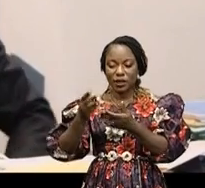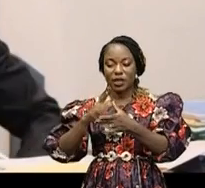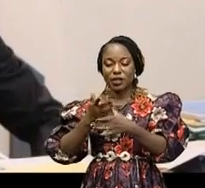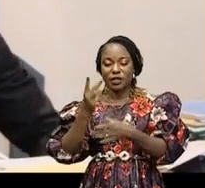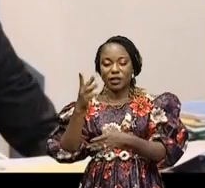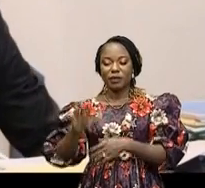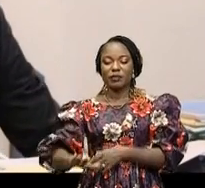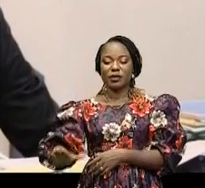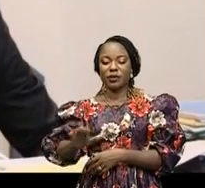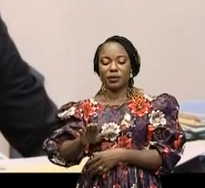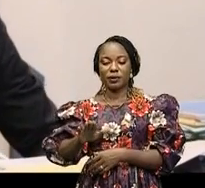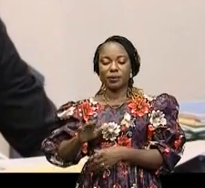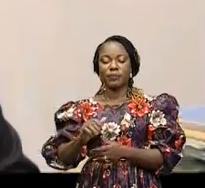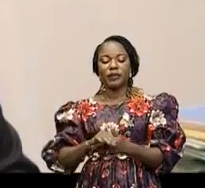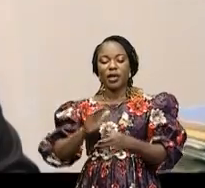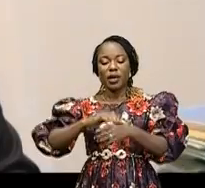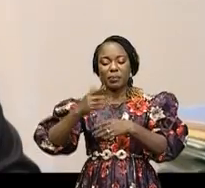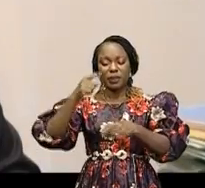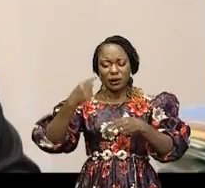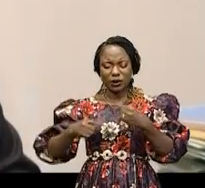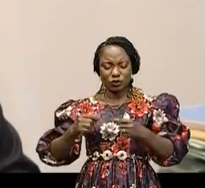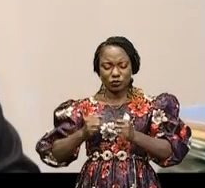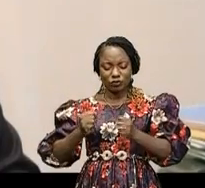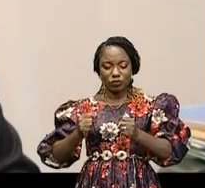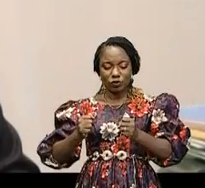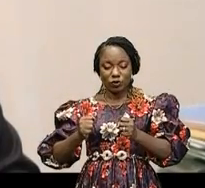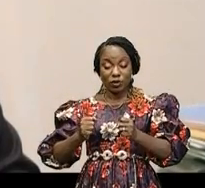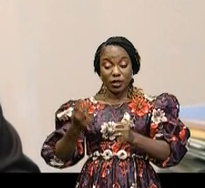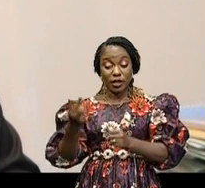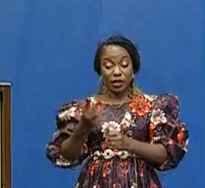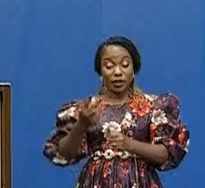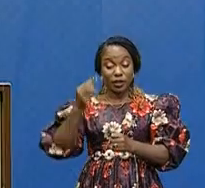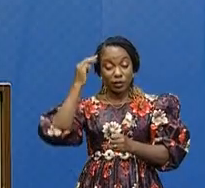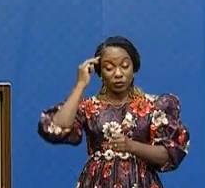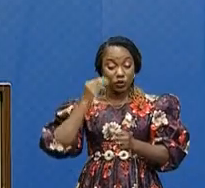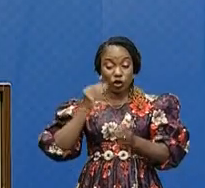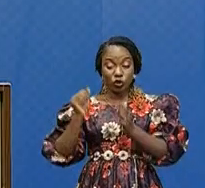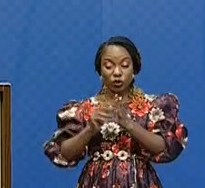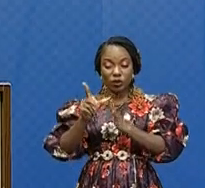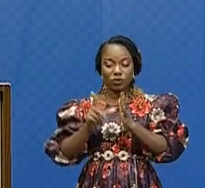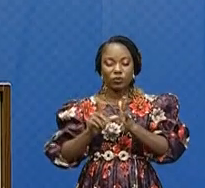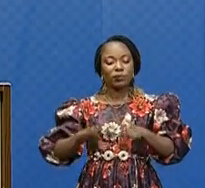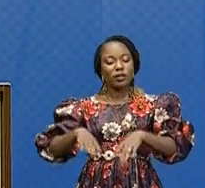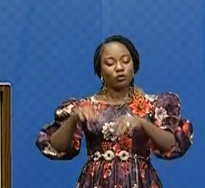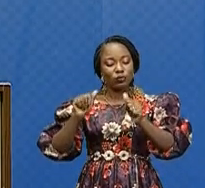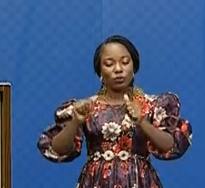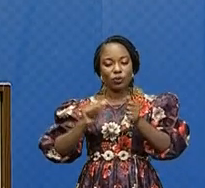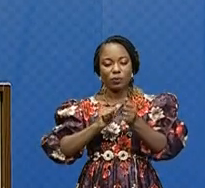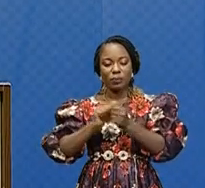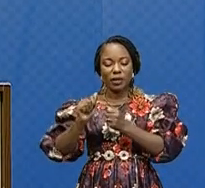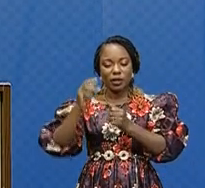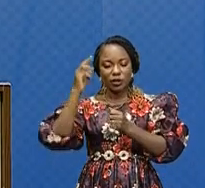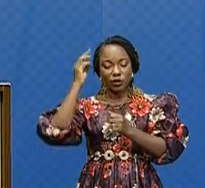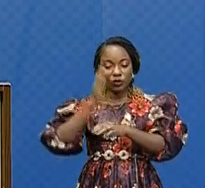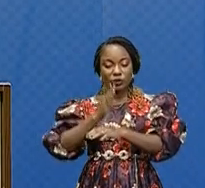pays. Après débat et délibération, ces deux projets d'ordonnance-loi ont aussi été adoptés par le Conseil des